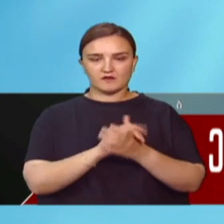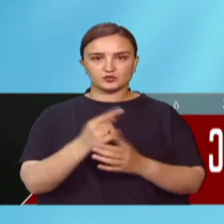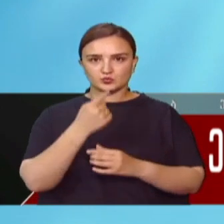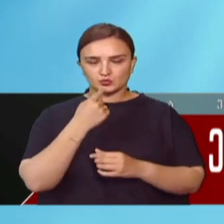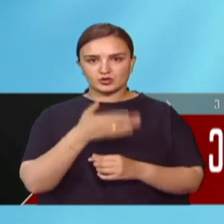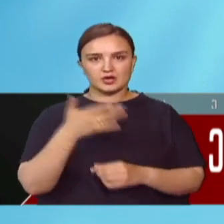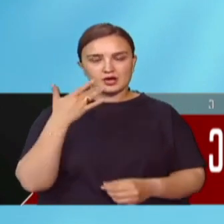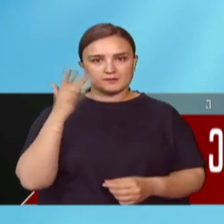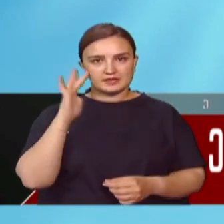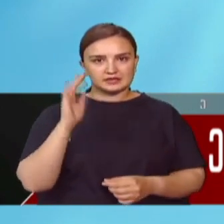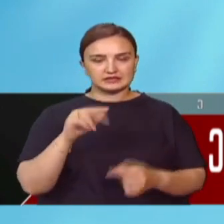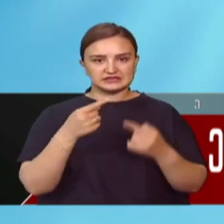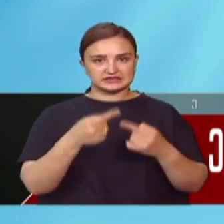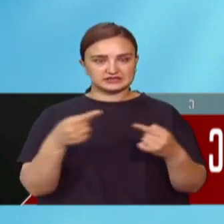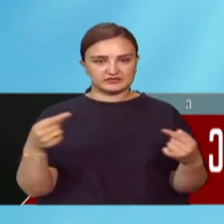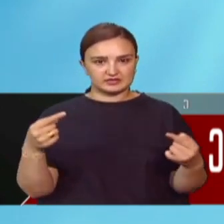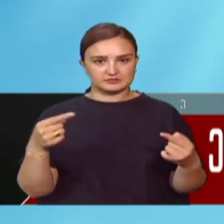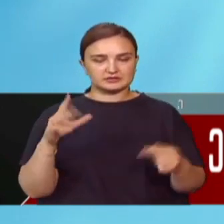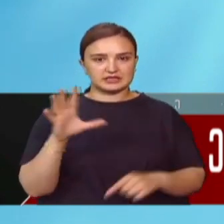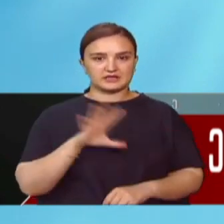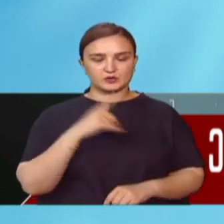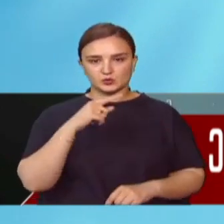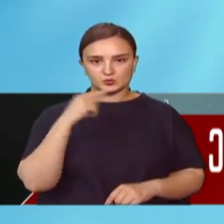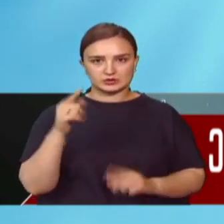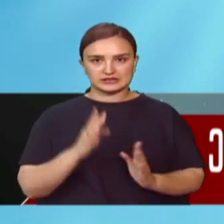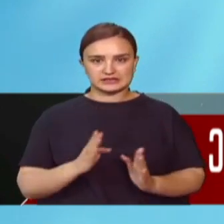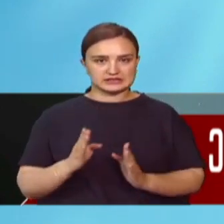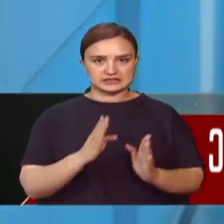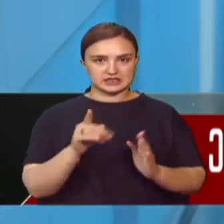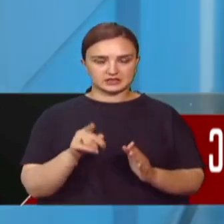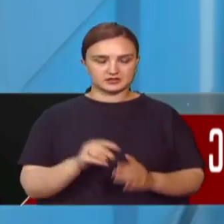ამერიკის შეერთებულ შტატებს, ან სხვებს გამოეპარათ და იყვნენ რუსეთის გზაზე დამდგარი.